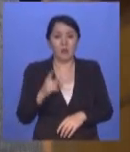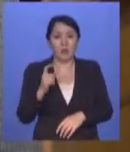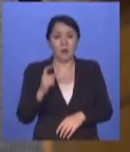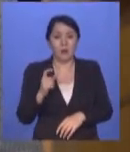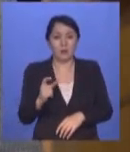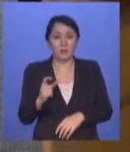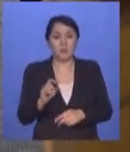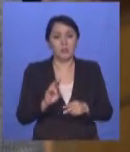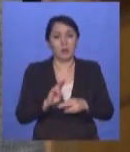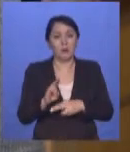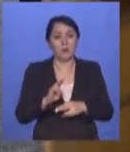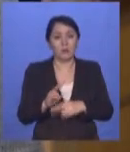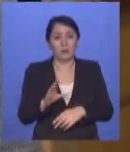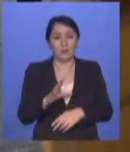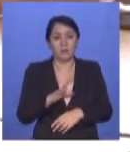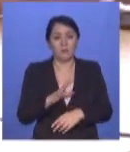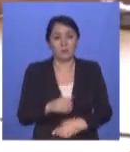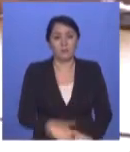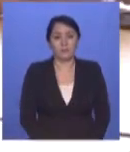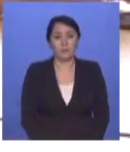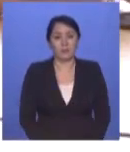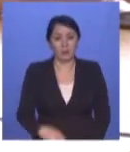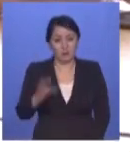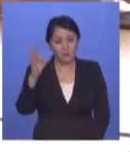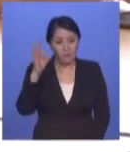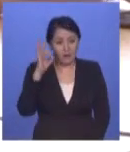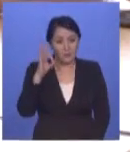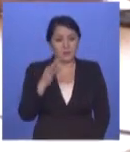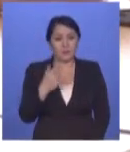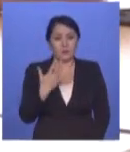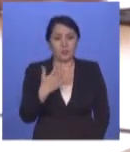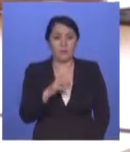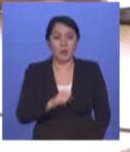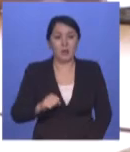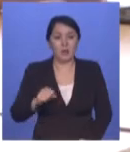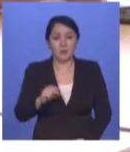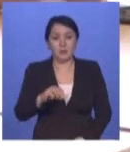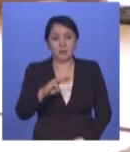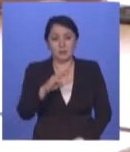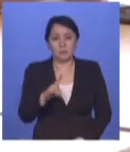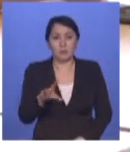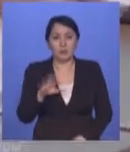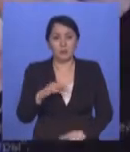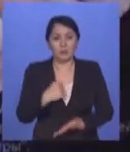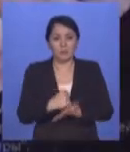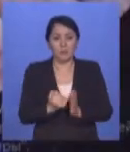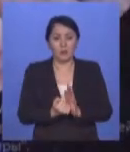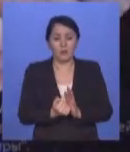біліктер арттыру курстарынан өтті. Еске салайық, 5 тамыз елімізде медиация күні болып